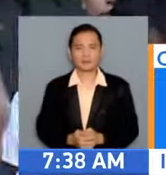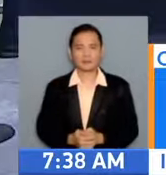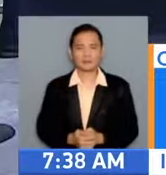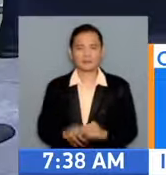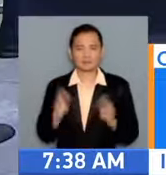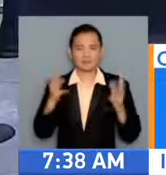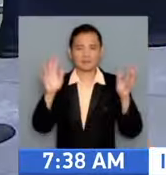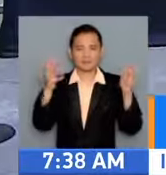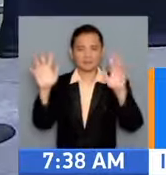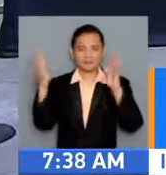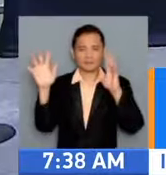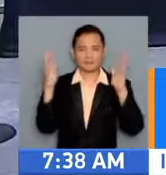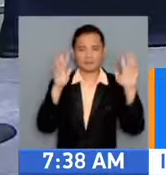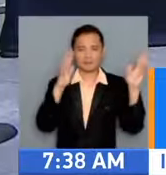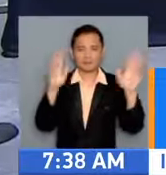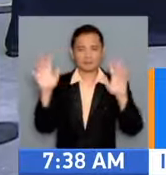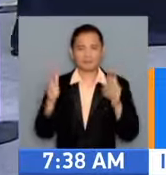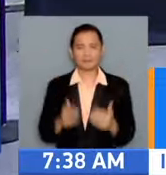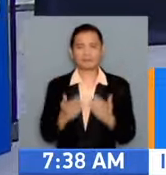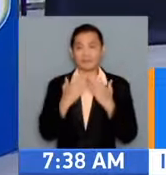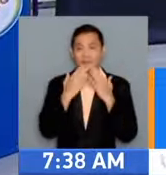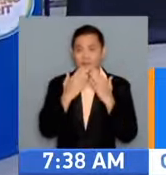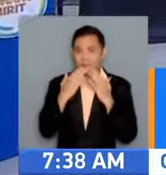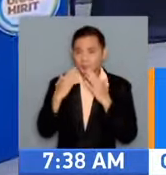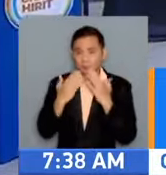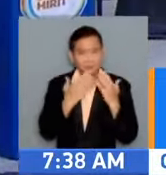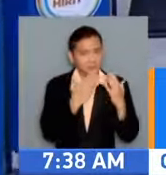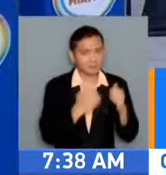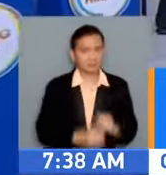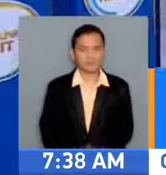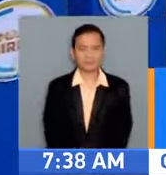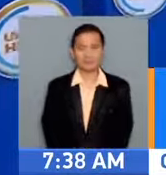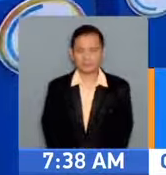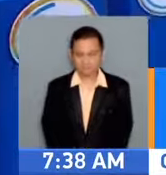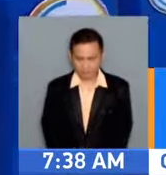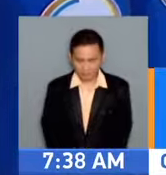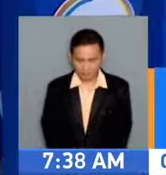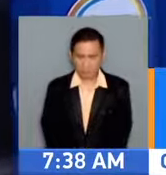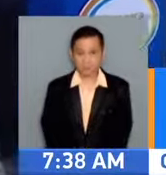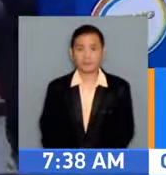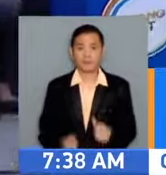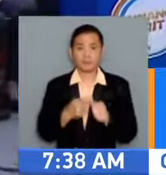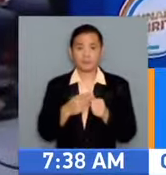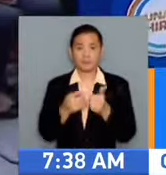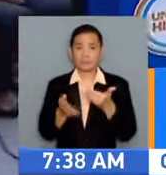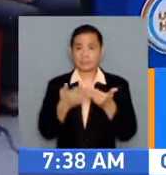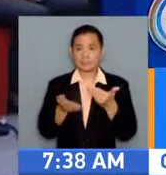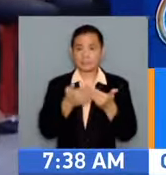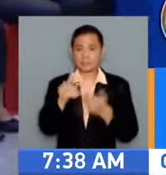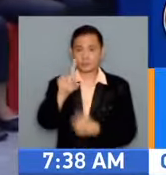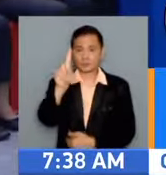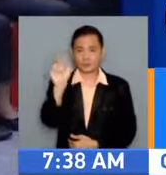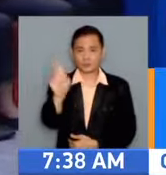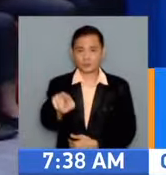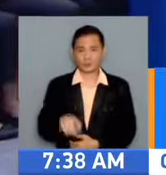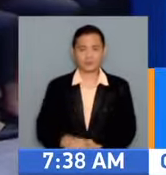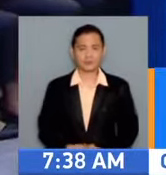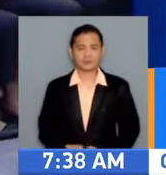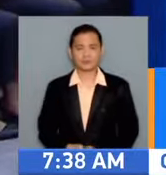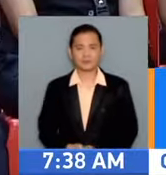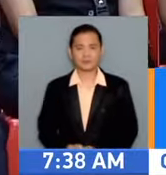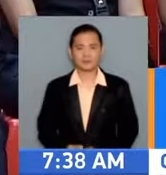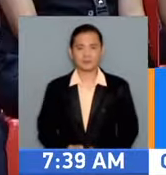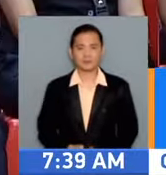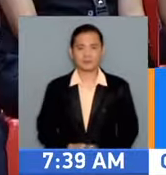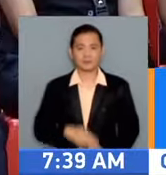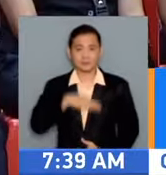Maraming salamat, sir. Hello, maraming pong salamat. Kaya ito, simulan natin ang easy round, students. Ano, AJL and Andy. Ito na, kamay